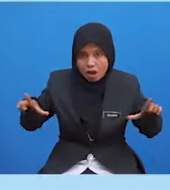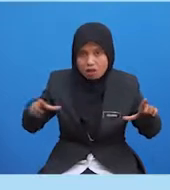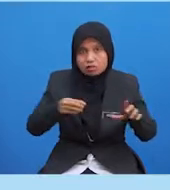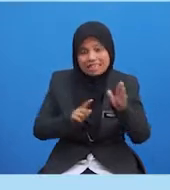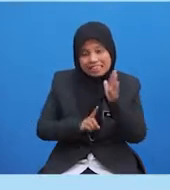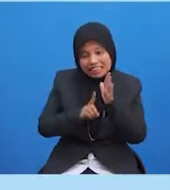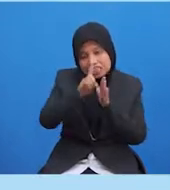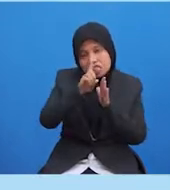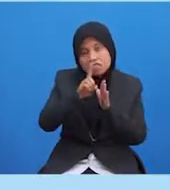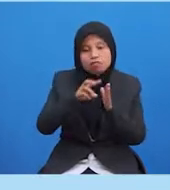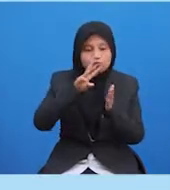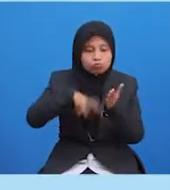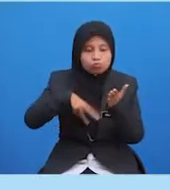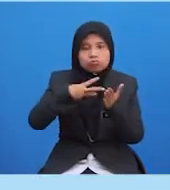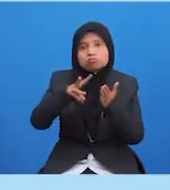tabel.